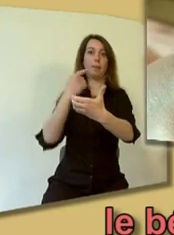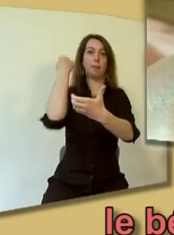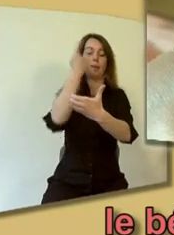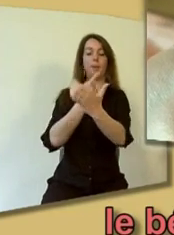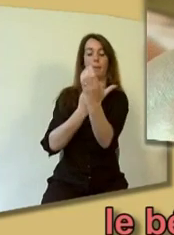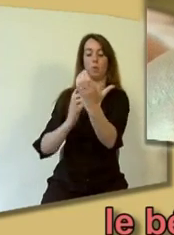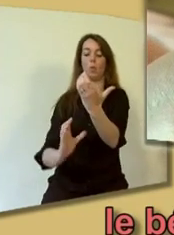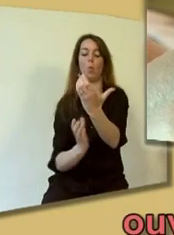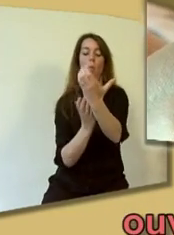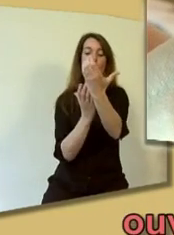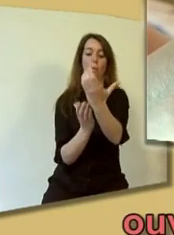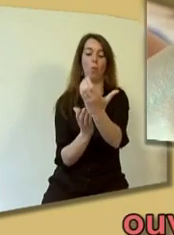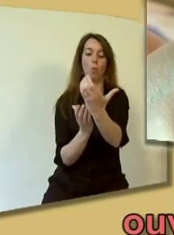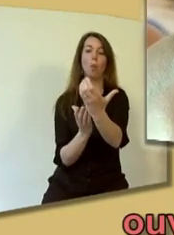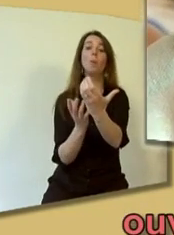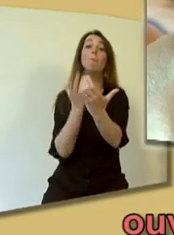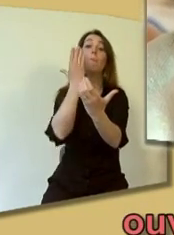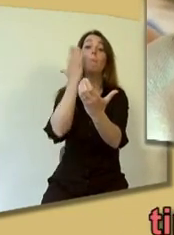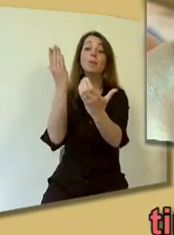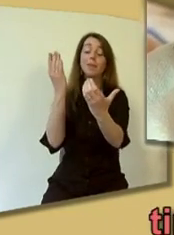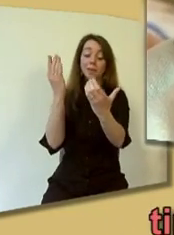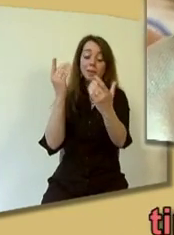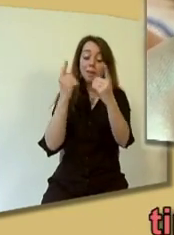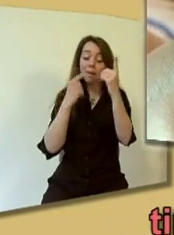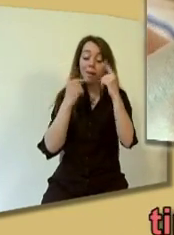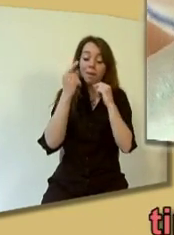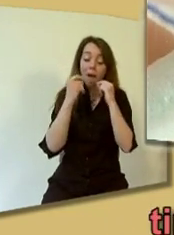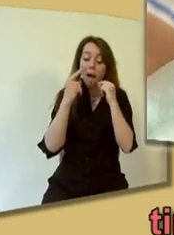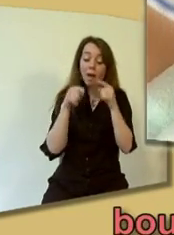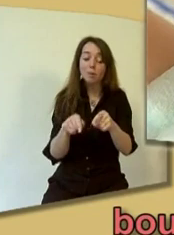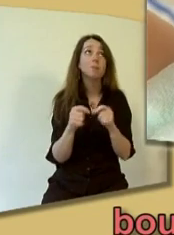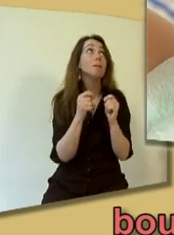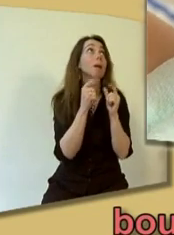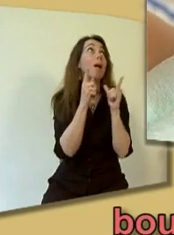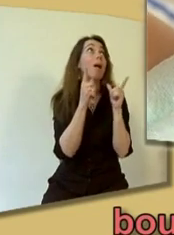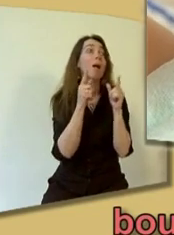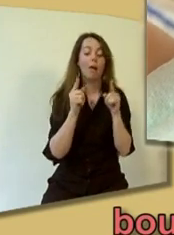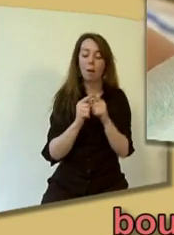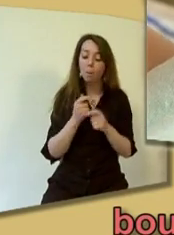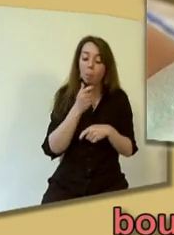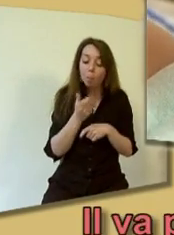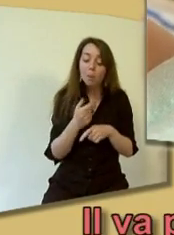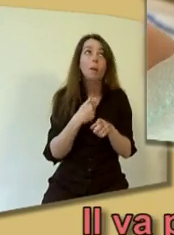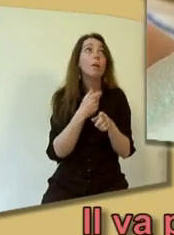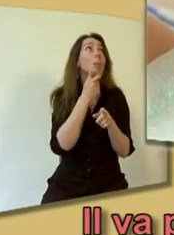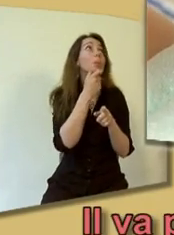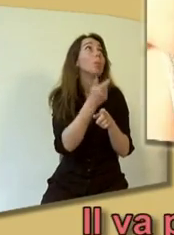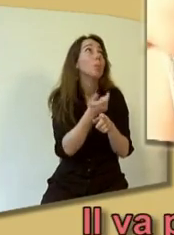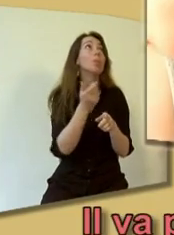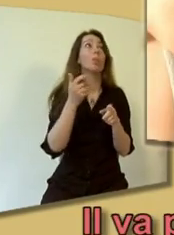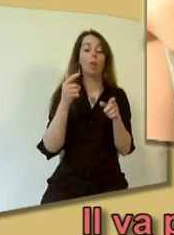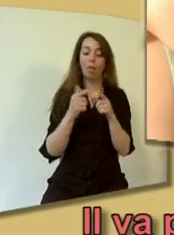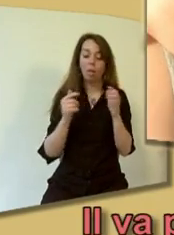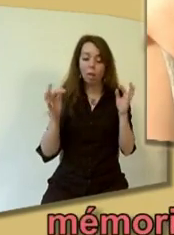son dos, le bébé va pouvoir ouvrir la bouche, tirer la langue, bouger les doigts.